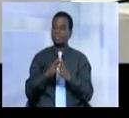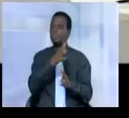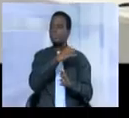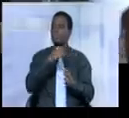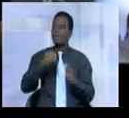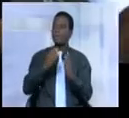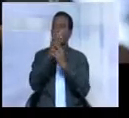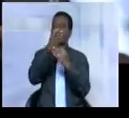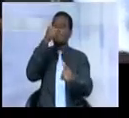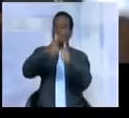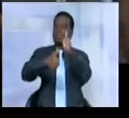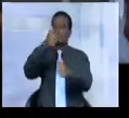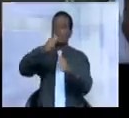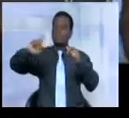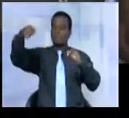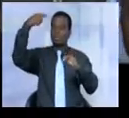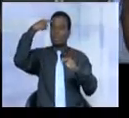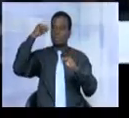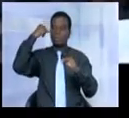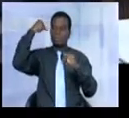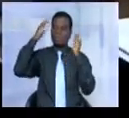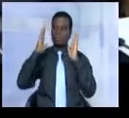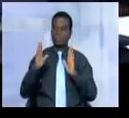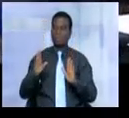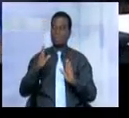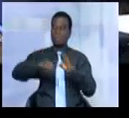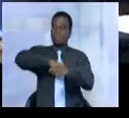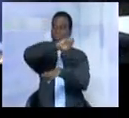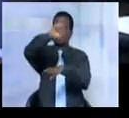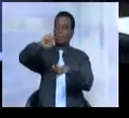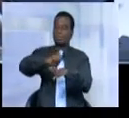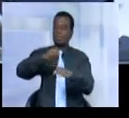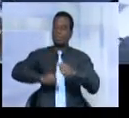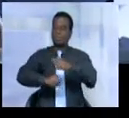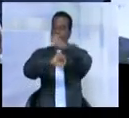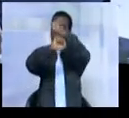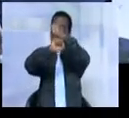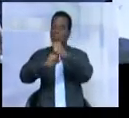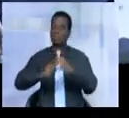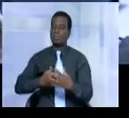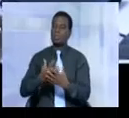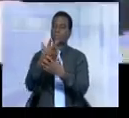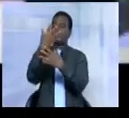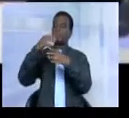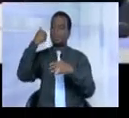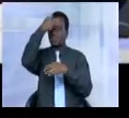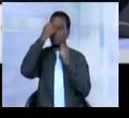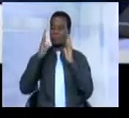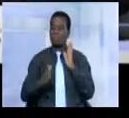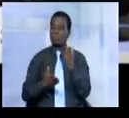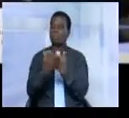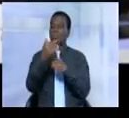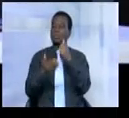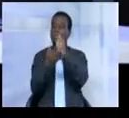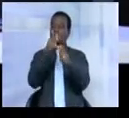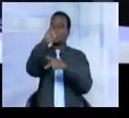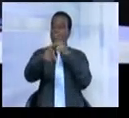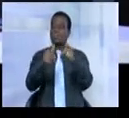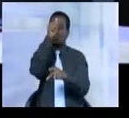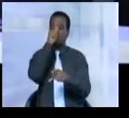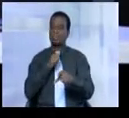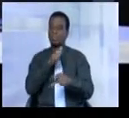à travers laquelle le gouvernement japonais s'est engagé à soutenir la croissance africaine par des aides publiques et